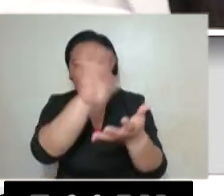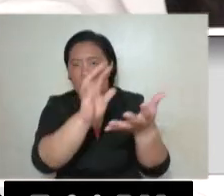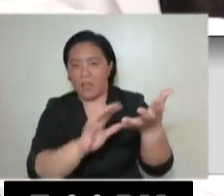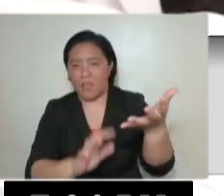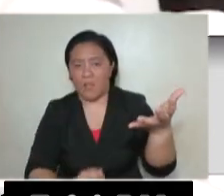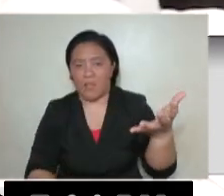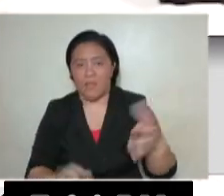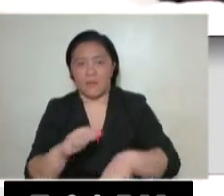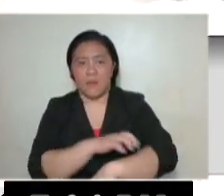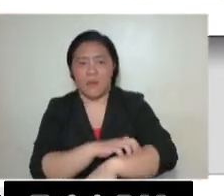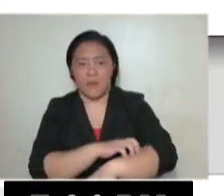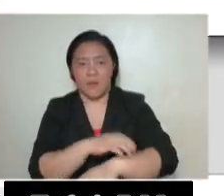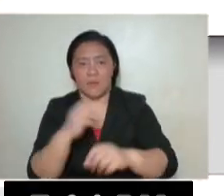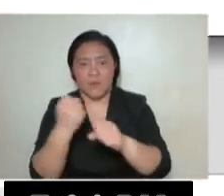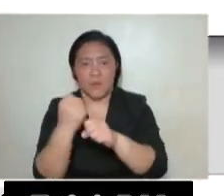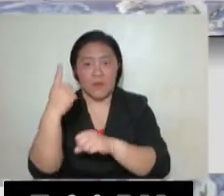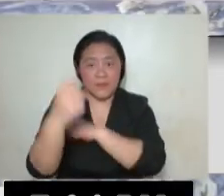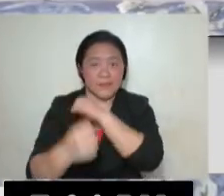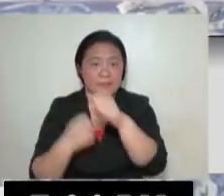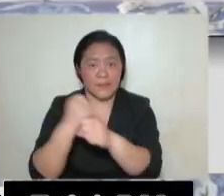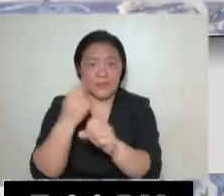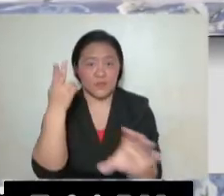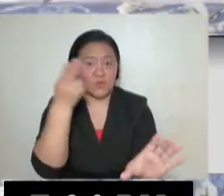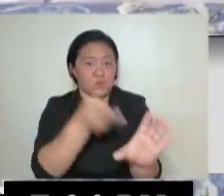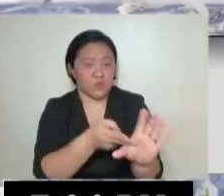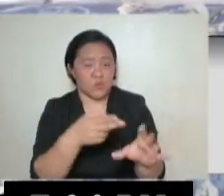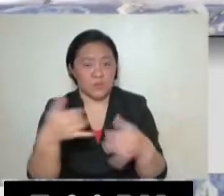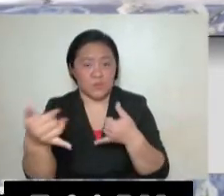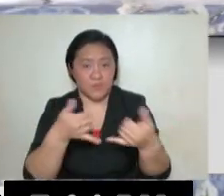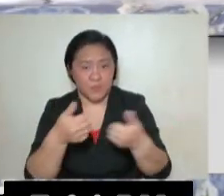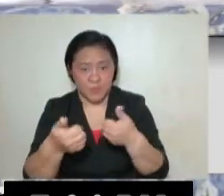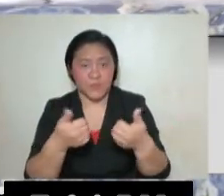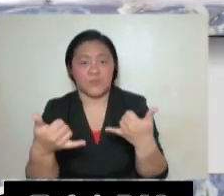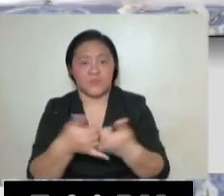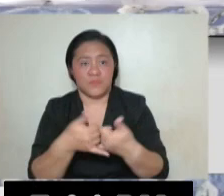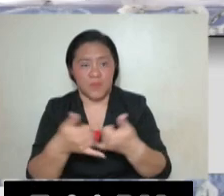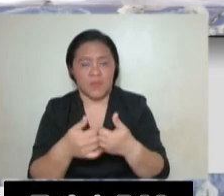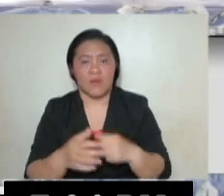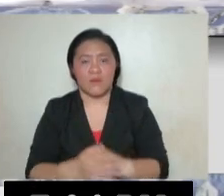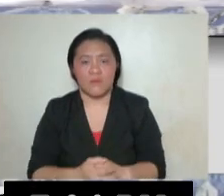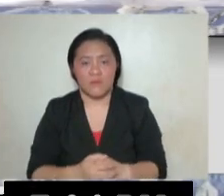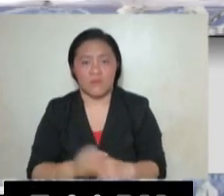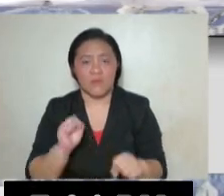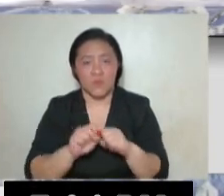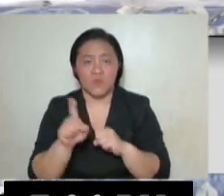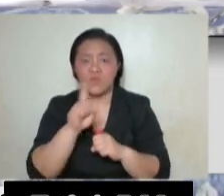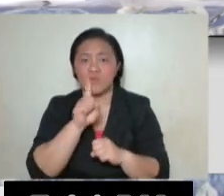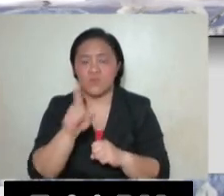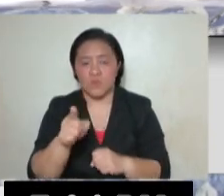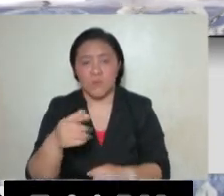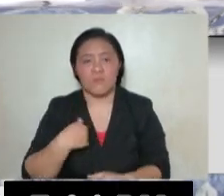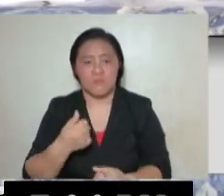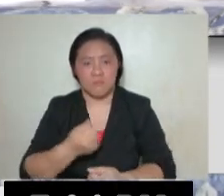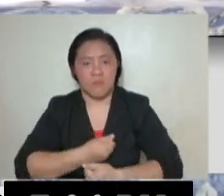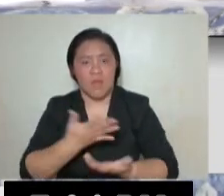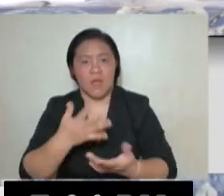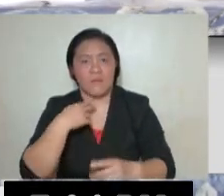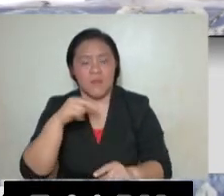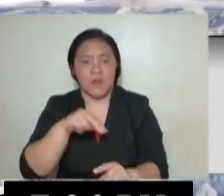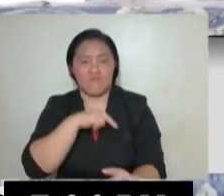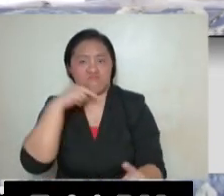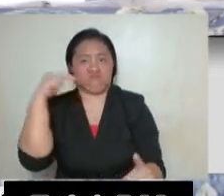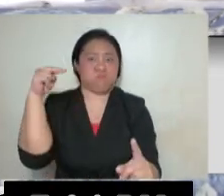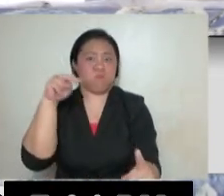alohi bago ito makasali Ayon pa kay Kapunan Inamin ni palu ang kanyang naturang oversight hinggil sa